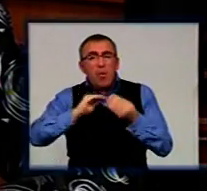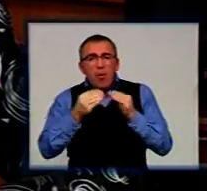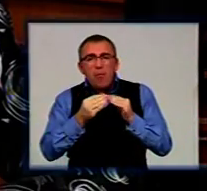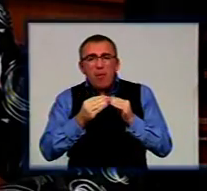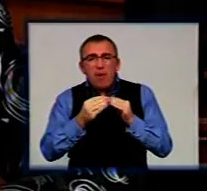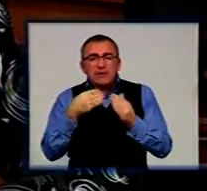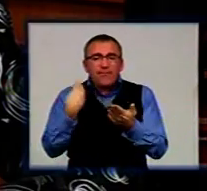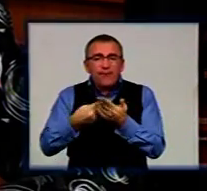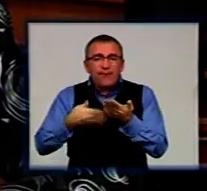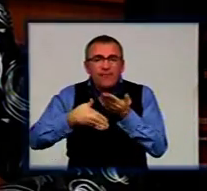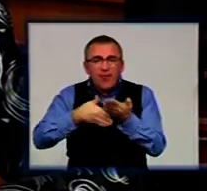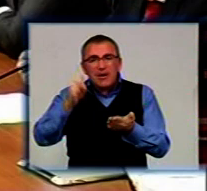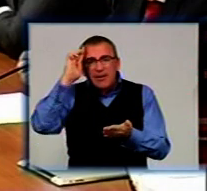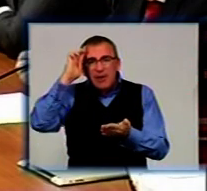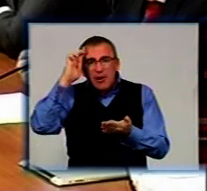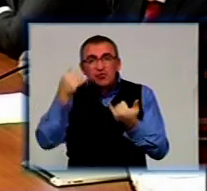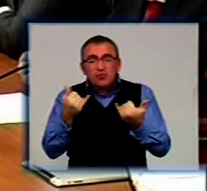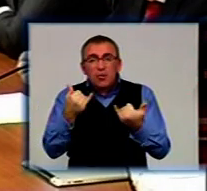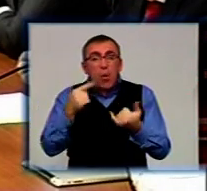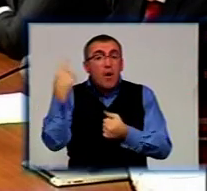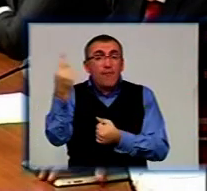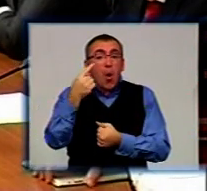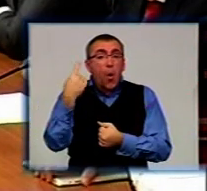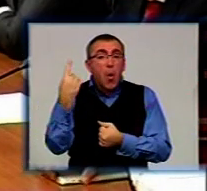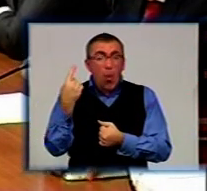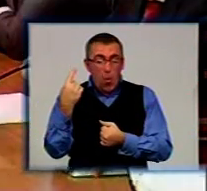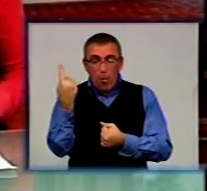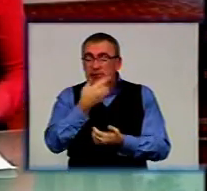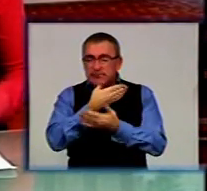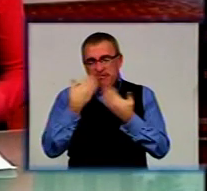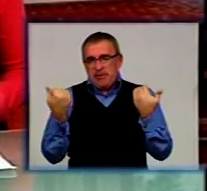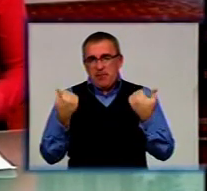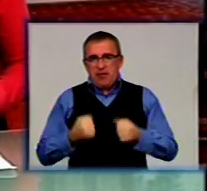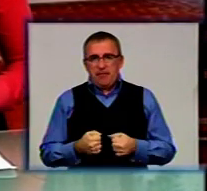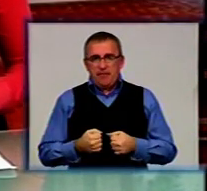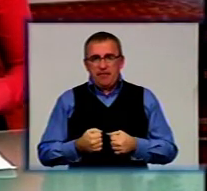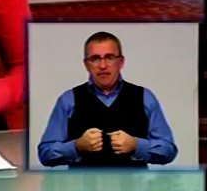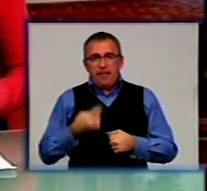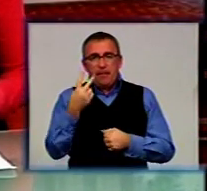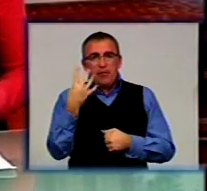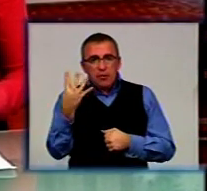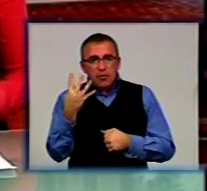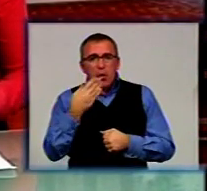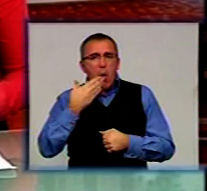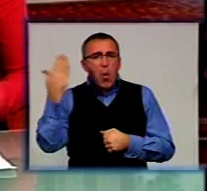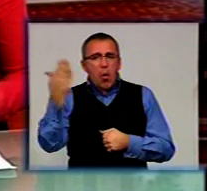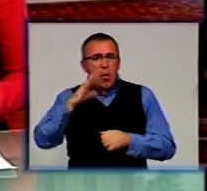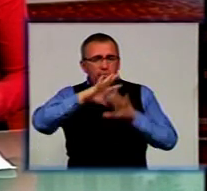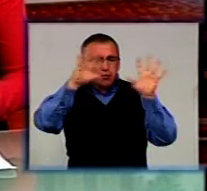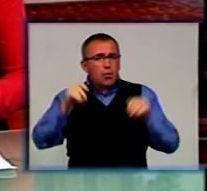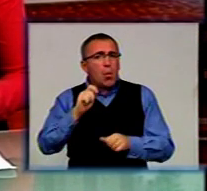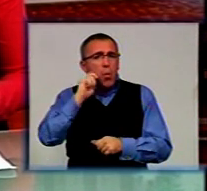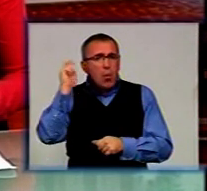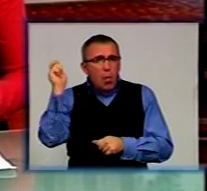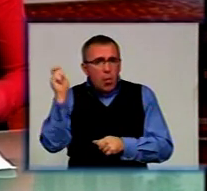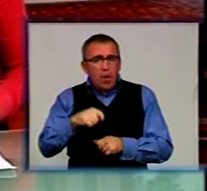жодних з фінансуванням державних допомог сьогодні в Кіровоградській області немає. 24 юних оратора з усієї України